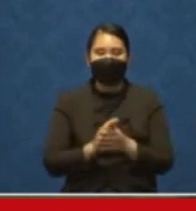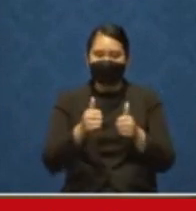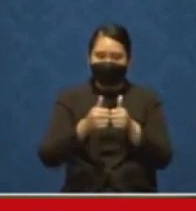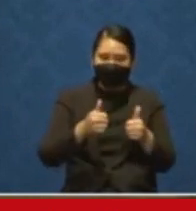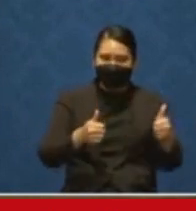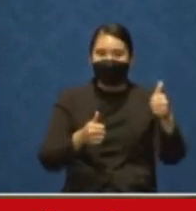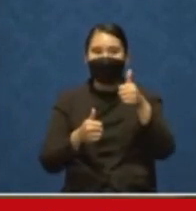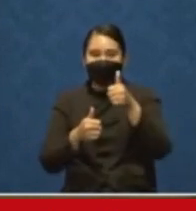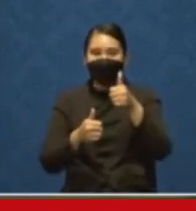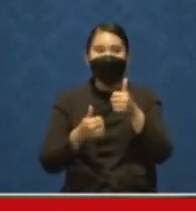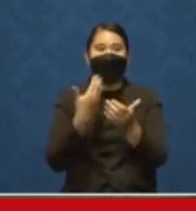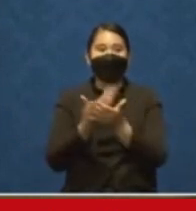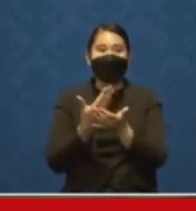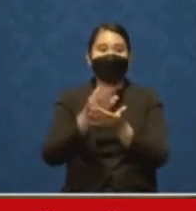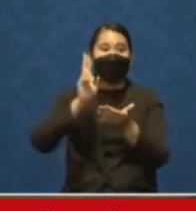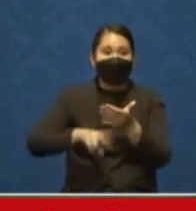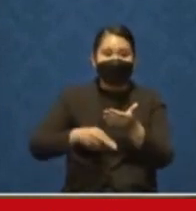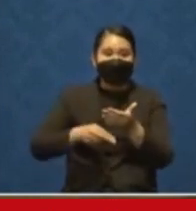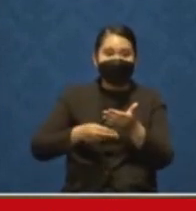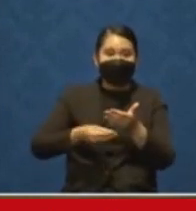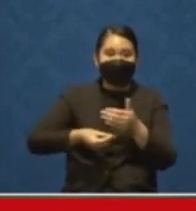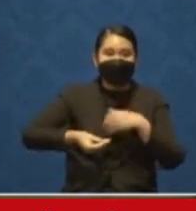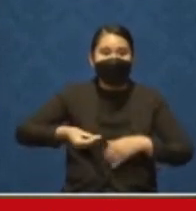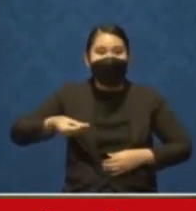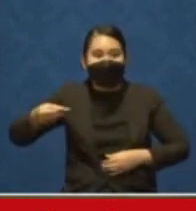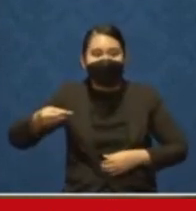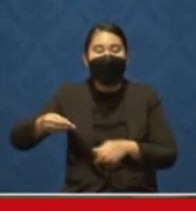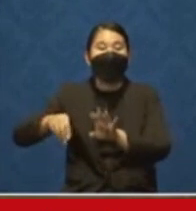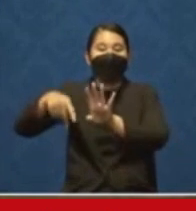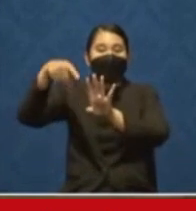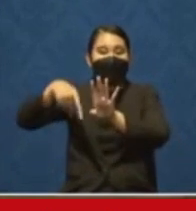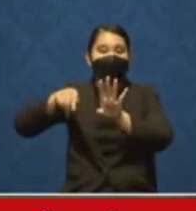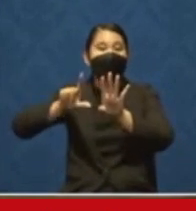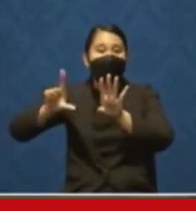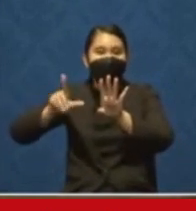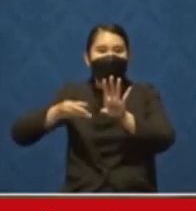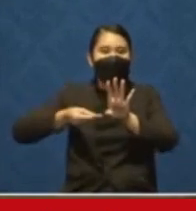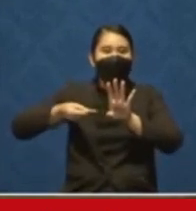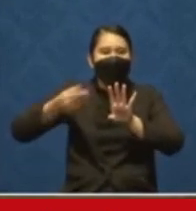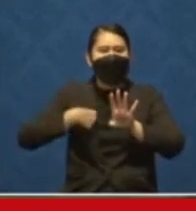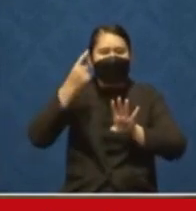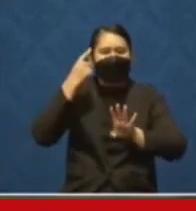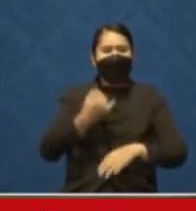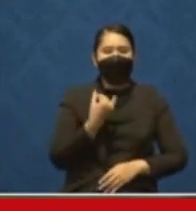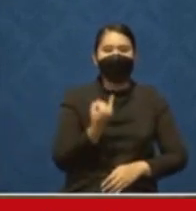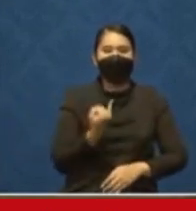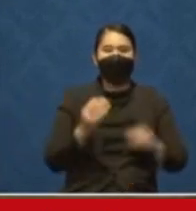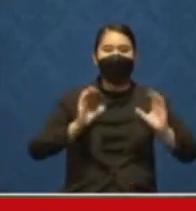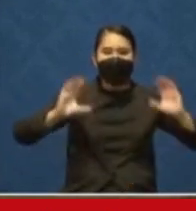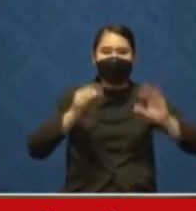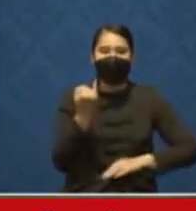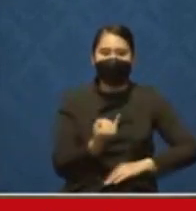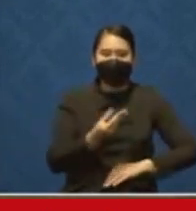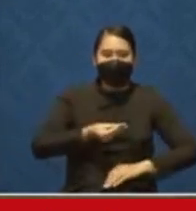กับห้าร้อยห้านี่แหละฟิตกลับมาชนะเพราะรัชนะปั๊บหนึ่งต้องไปตามเอา